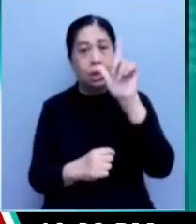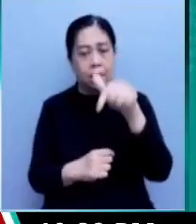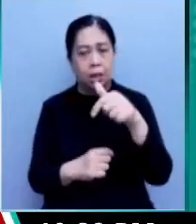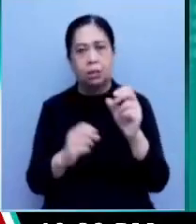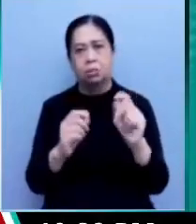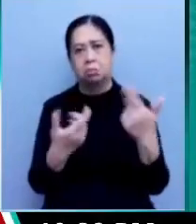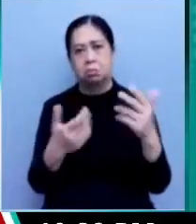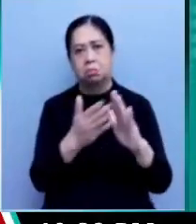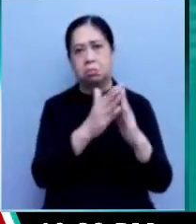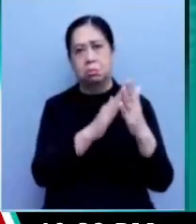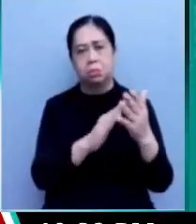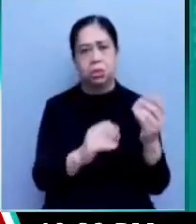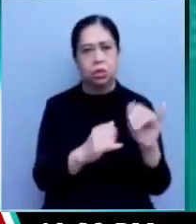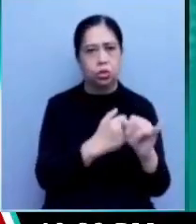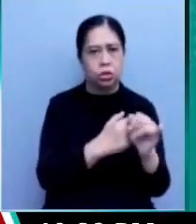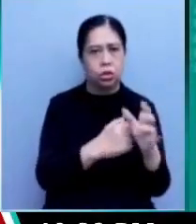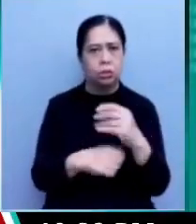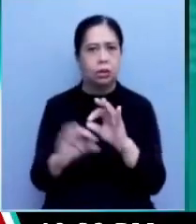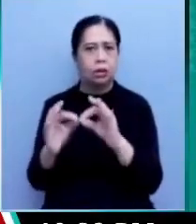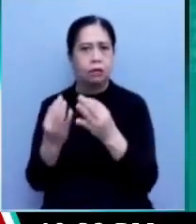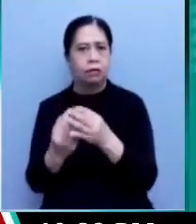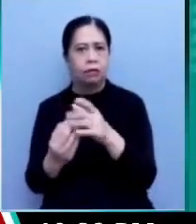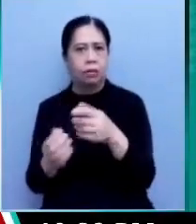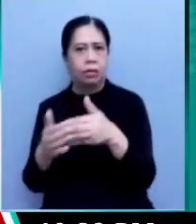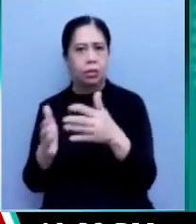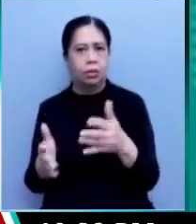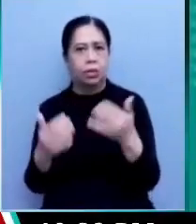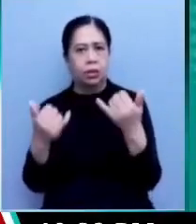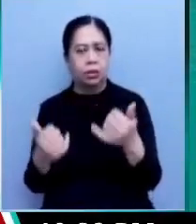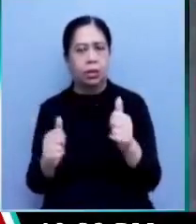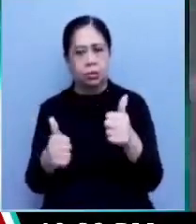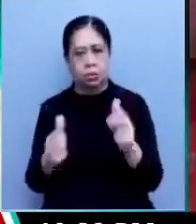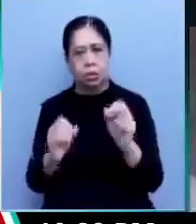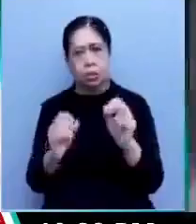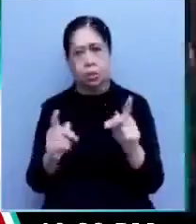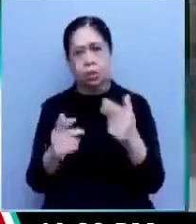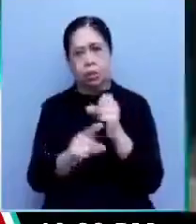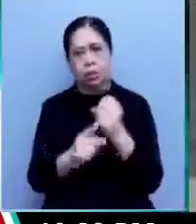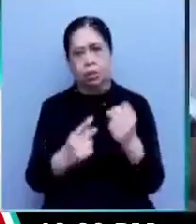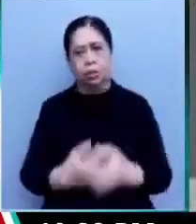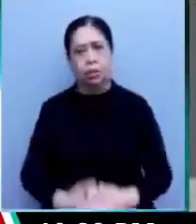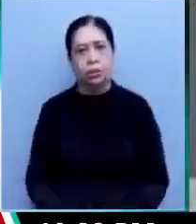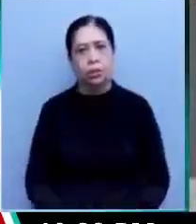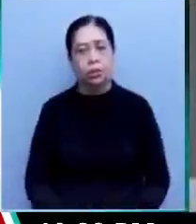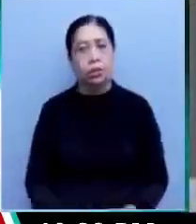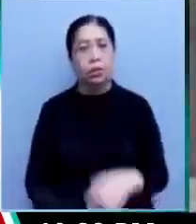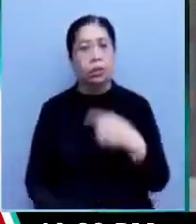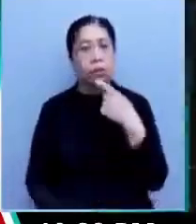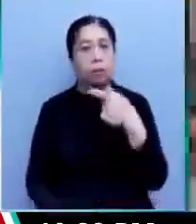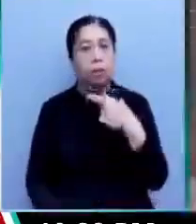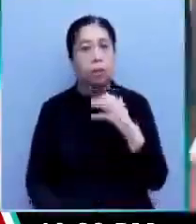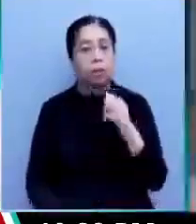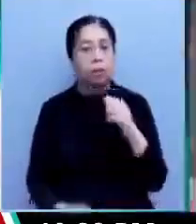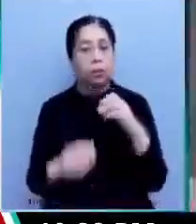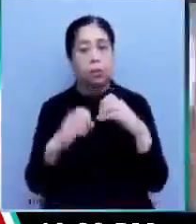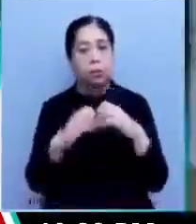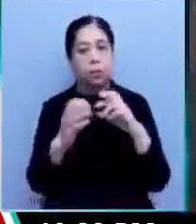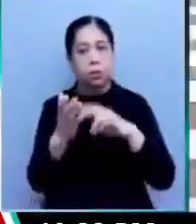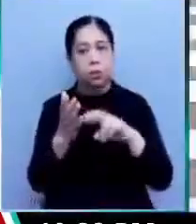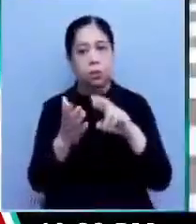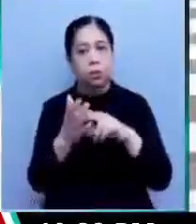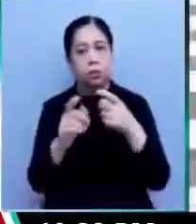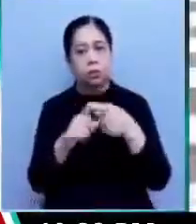driver ng jeep at pamilya ng estudyante na ngayon ay nasa mabuti ng kalagayan. Sa datos ng GMA News Research mula sa Department of